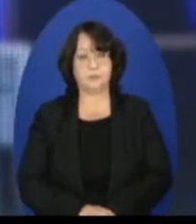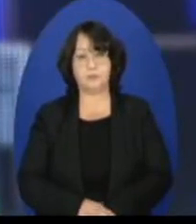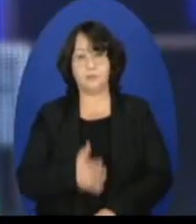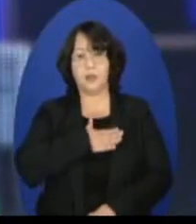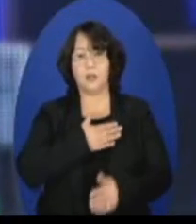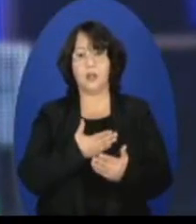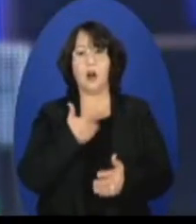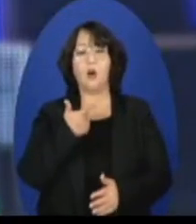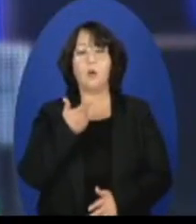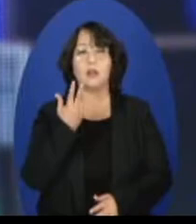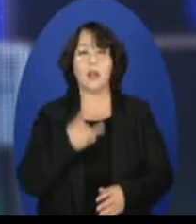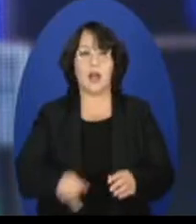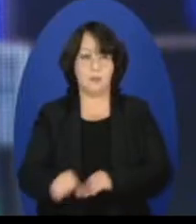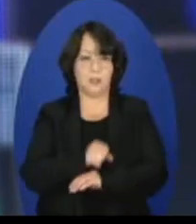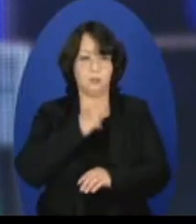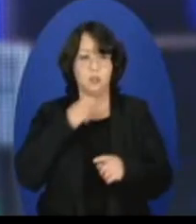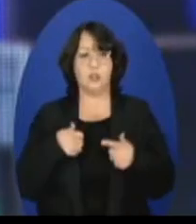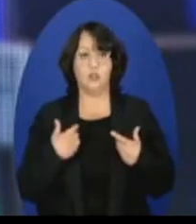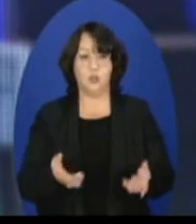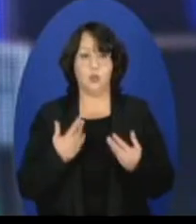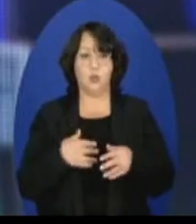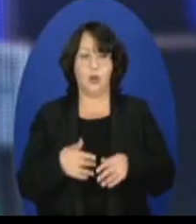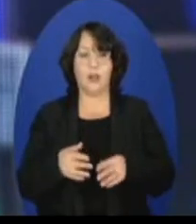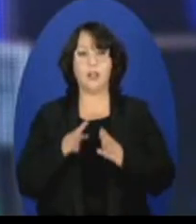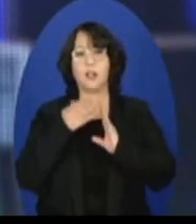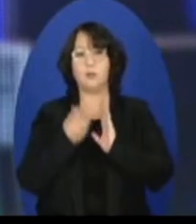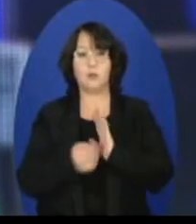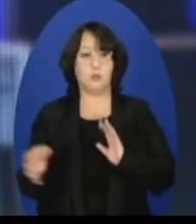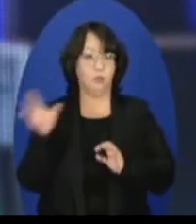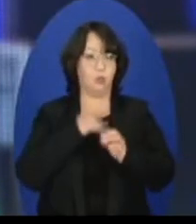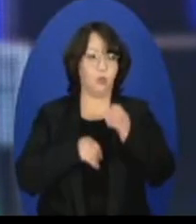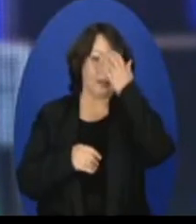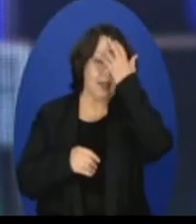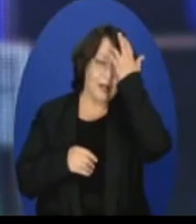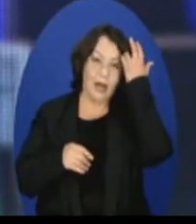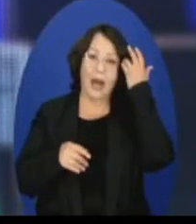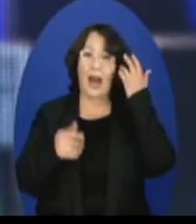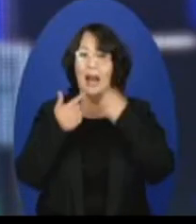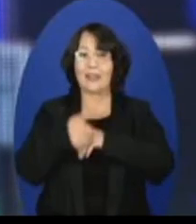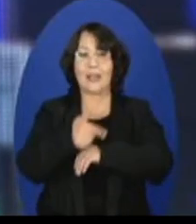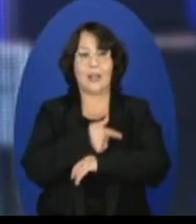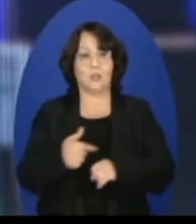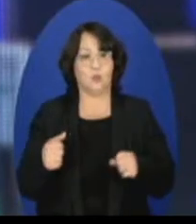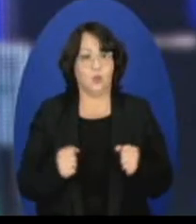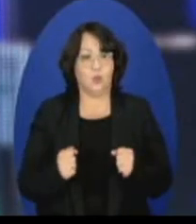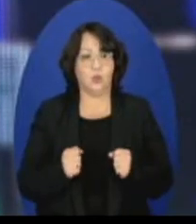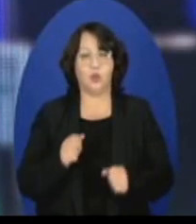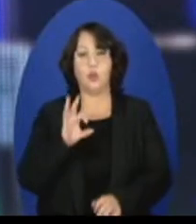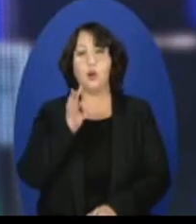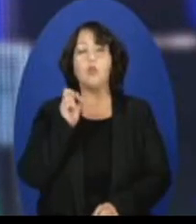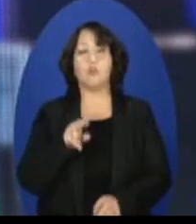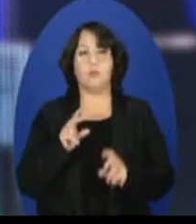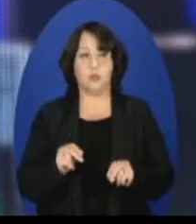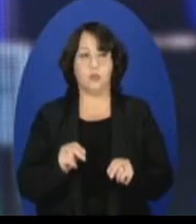За баярлалаа Говьлтаас ирүүлсэн мэдээллийг та бүхэнд өгүүлээ. Айлуудын өвлийн галлагаа эхэлсэнтэй холбоотойгоор угаарцсан гих дуудлага нэмэгдэх хандлагатай.